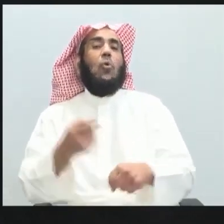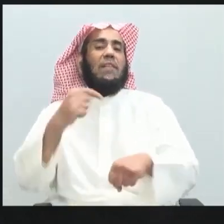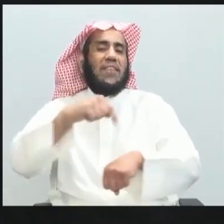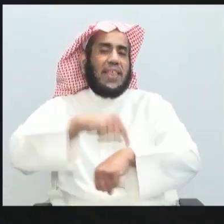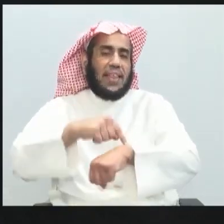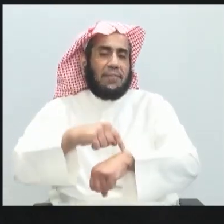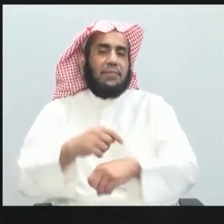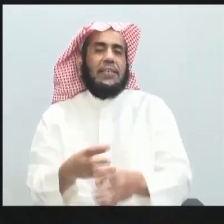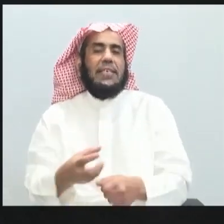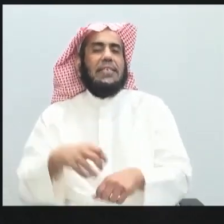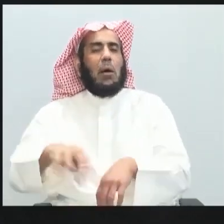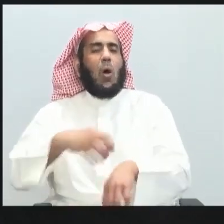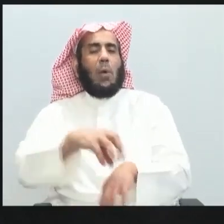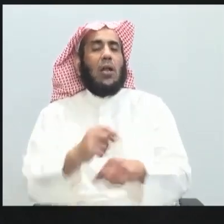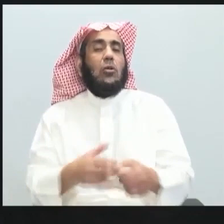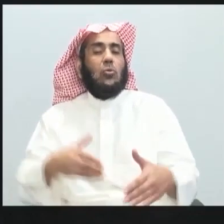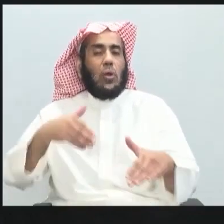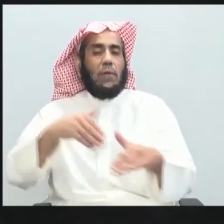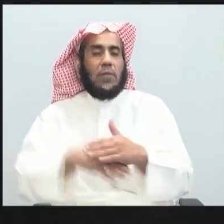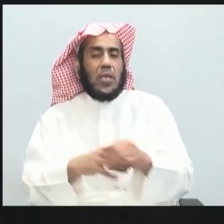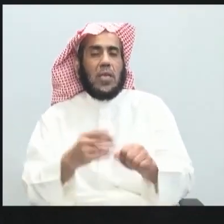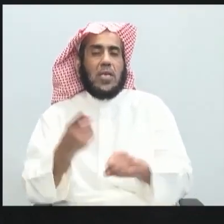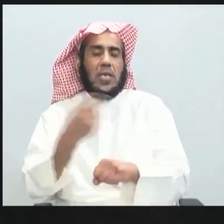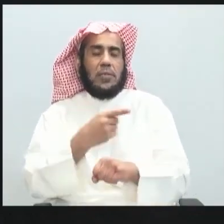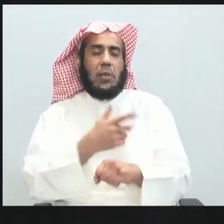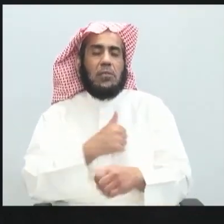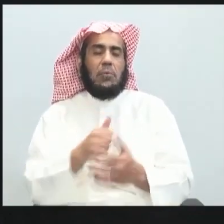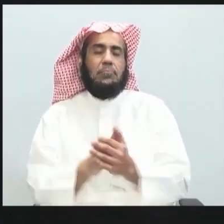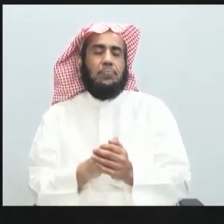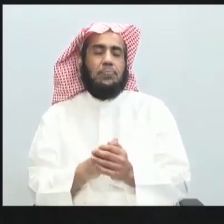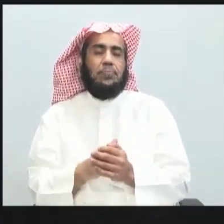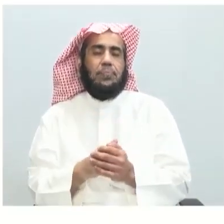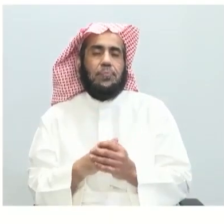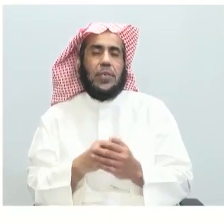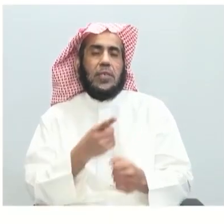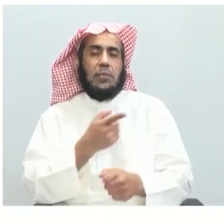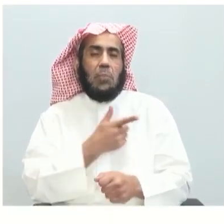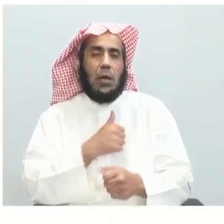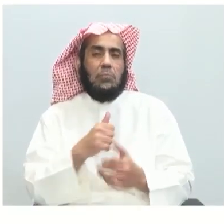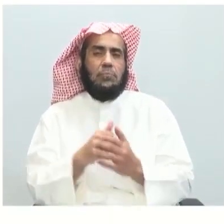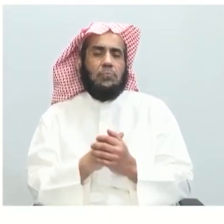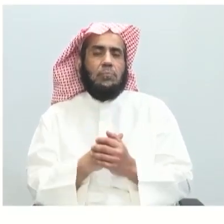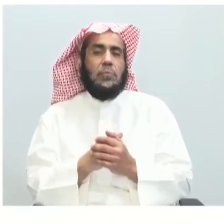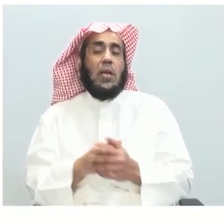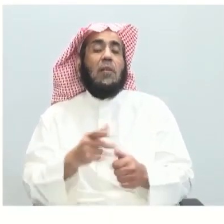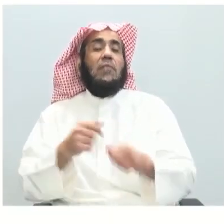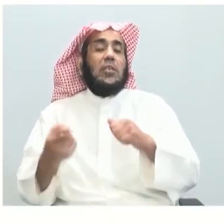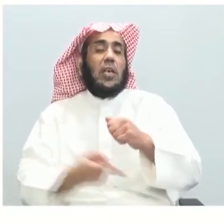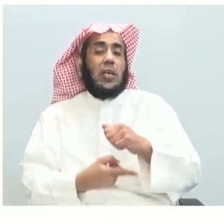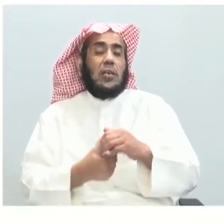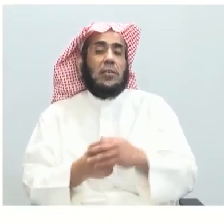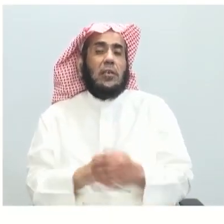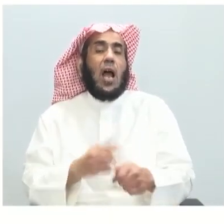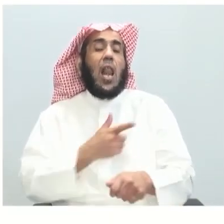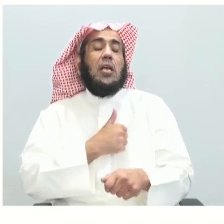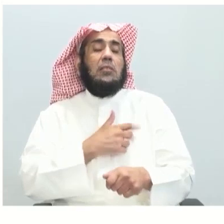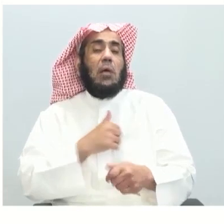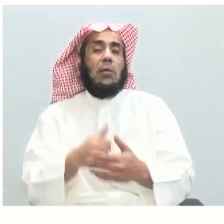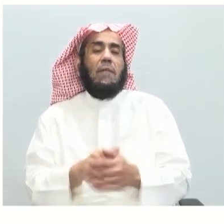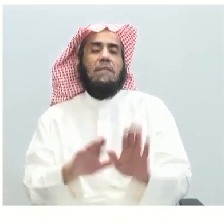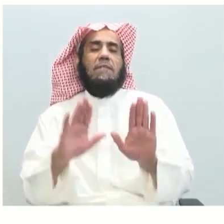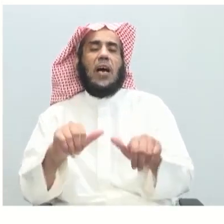الذي هو الظرف كلها تدخل فيه النص في الاسماء النصف فيه الاسماء طيب في الجر الاسماء